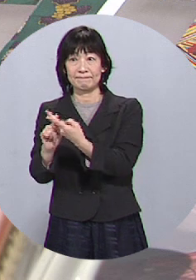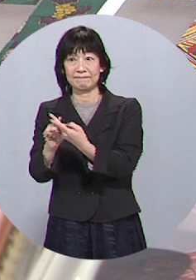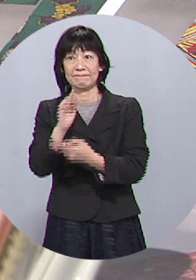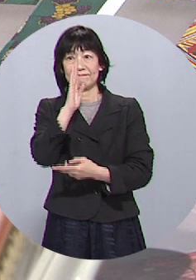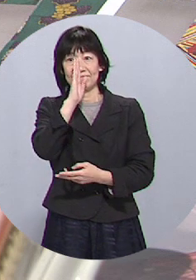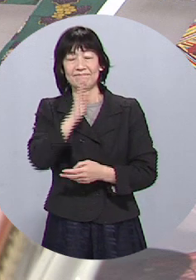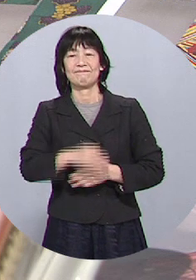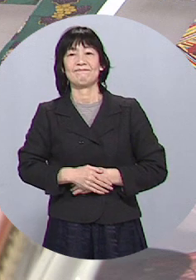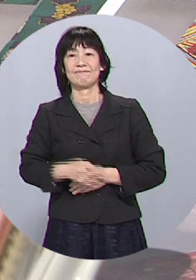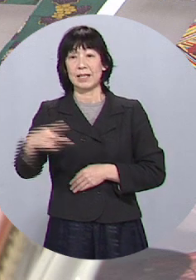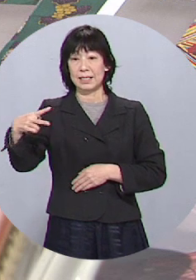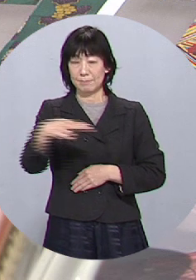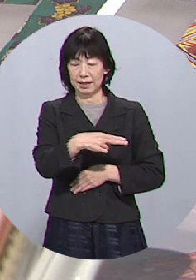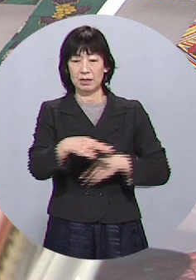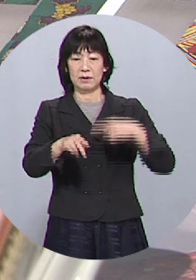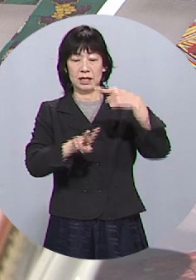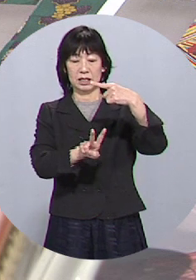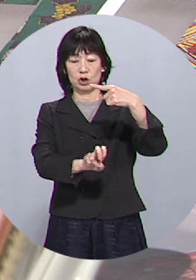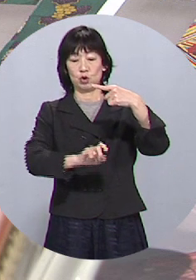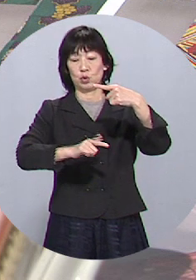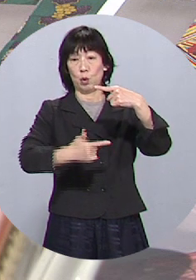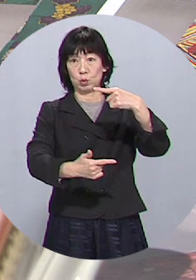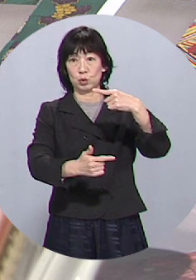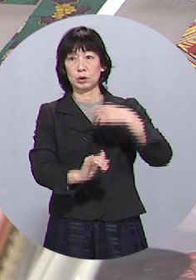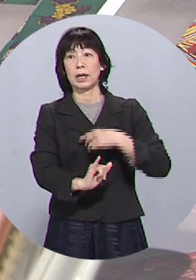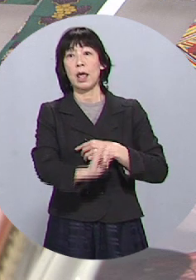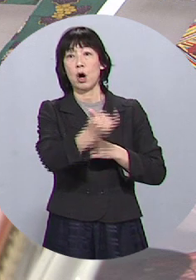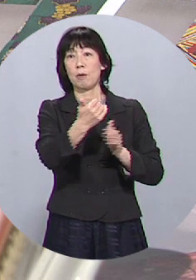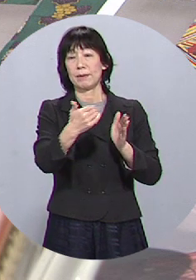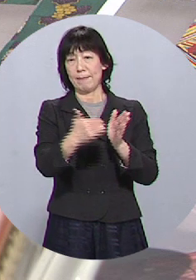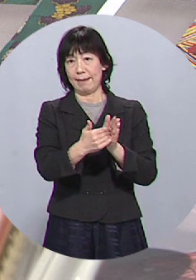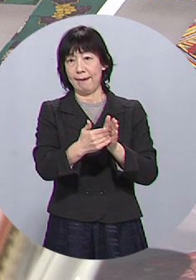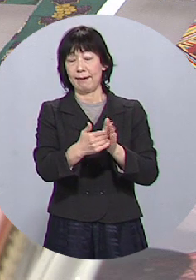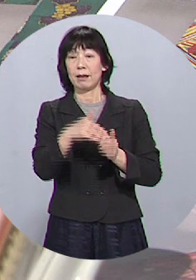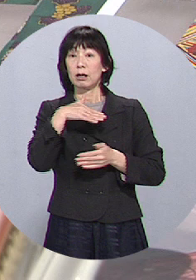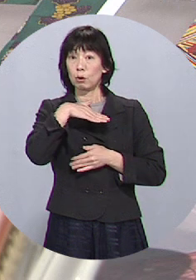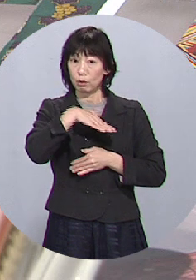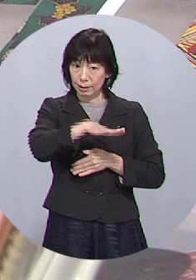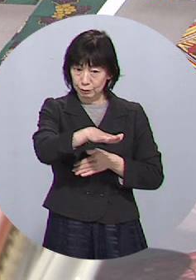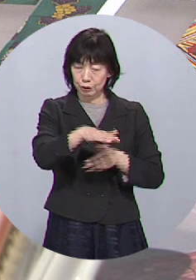ください。締め切りは26日火曜日です。ファックス